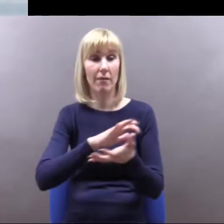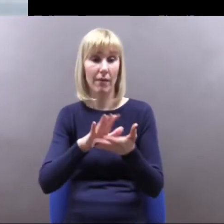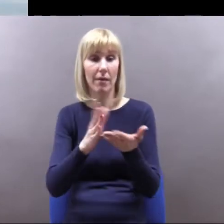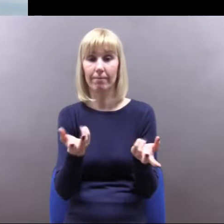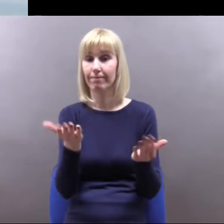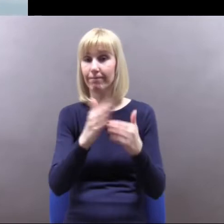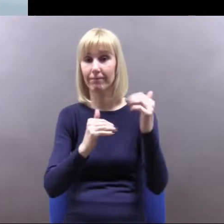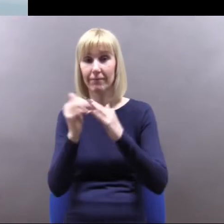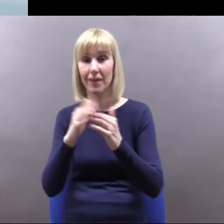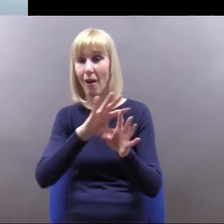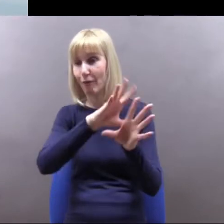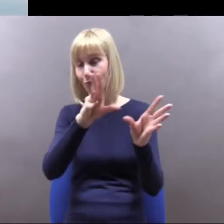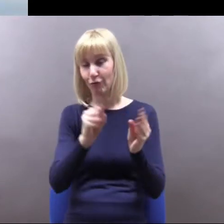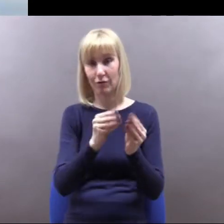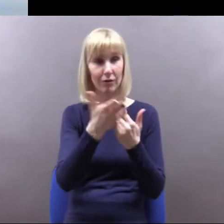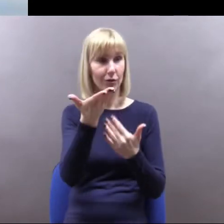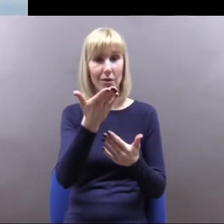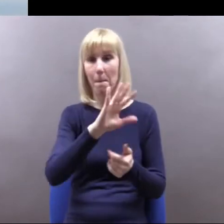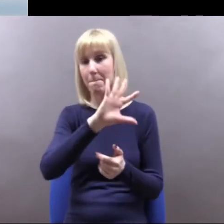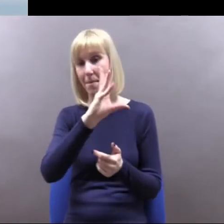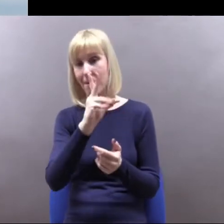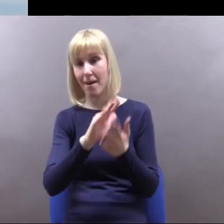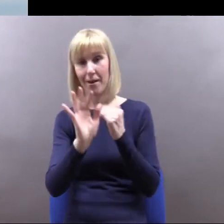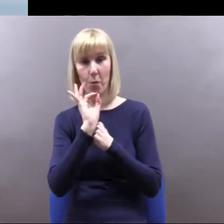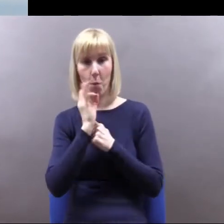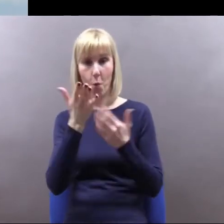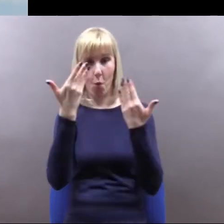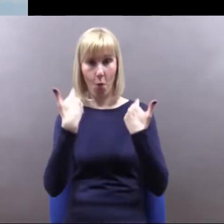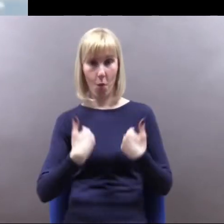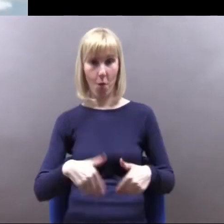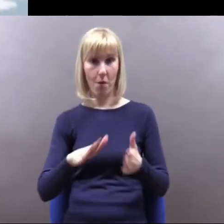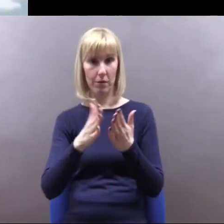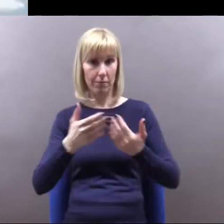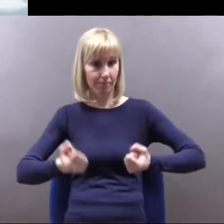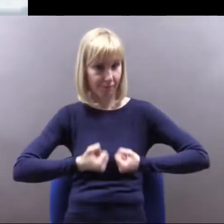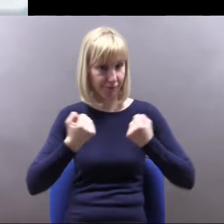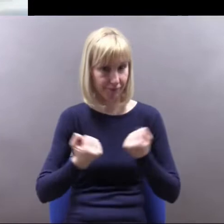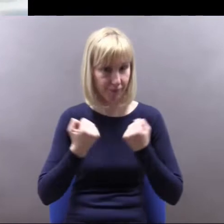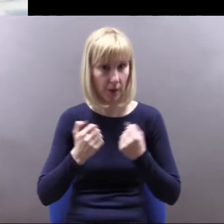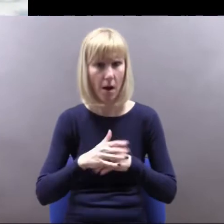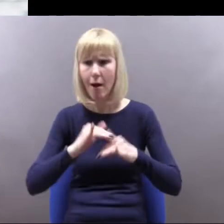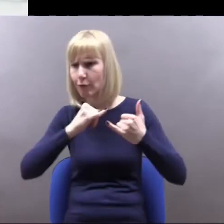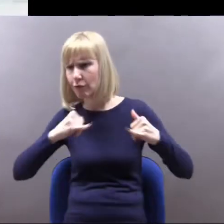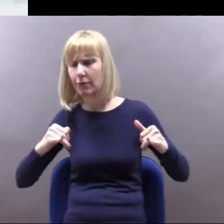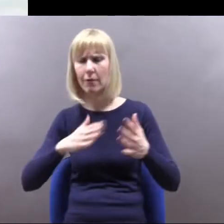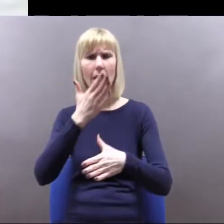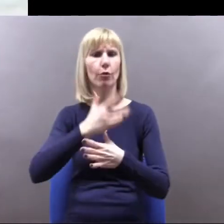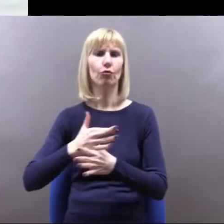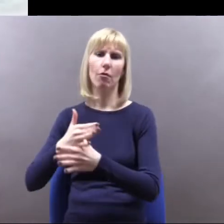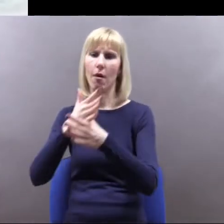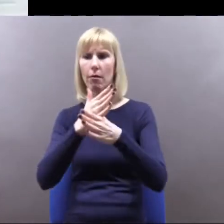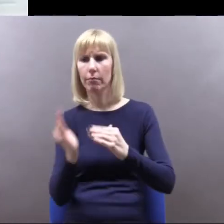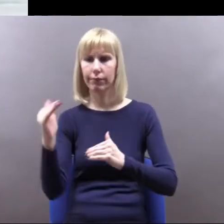został skonstruowany tak, że wszyscy jesteśmy piękni, młodzi, sprawni, w związku z tym wszelkiego rodzaju